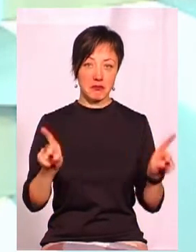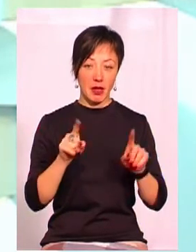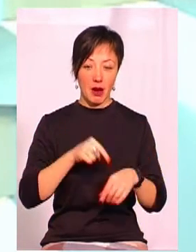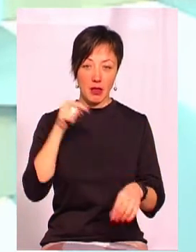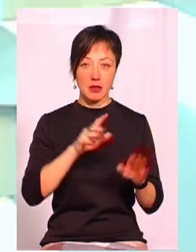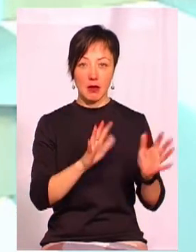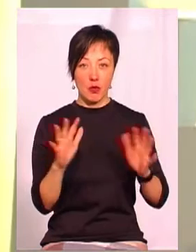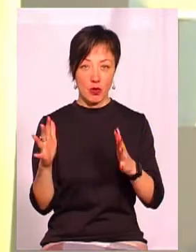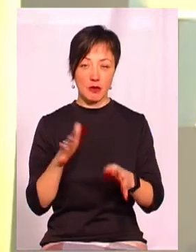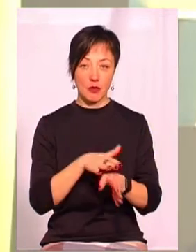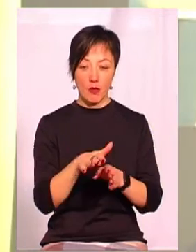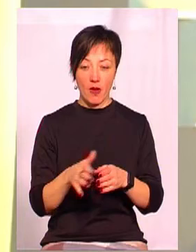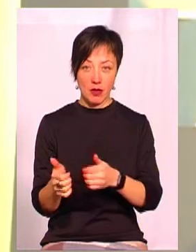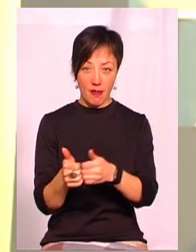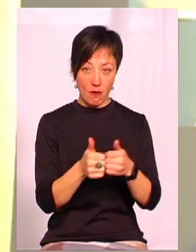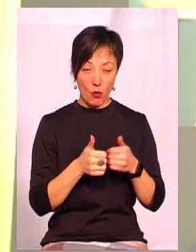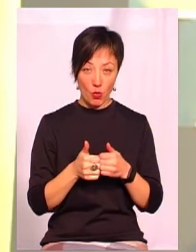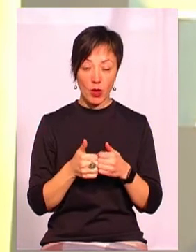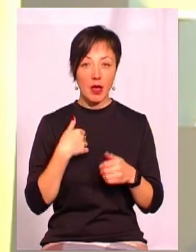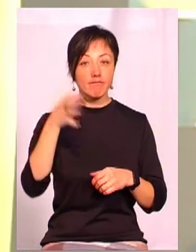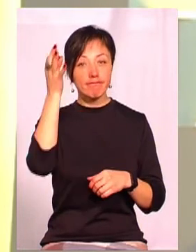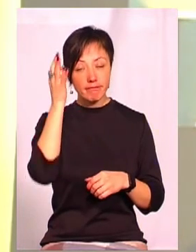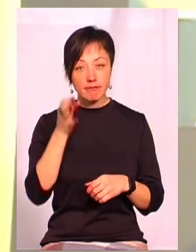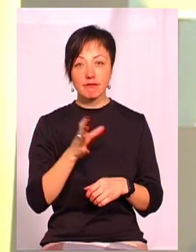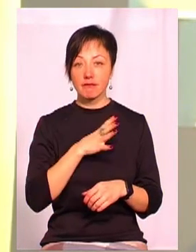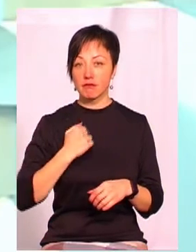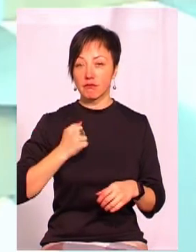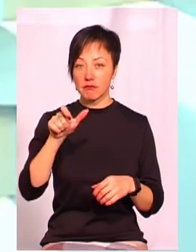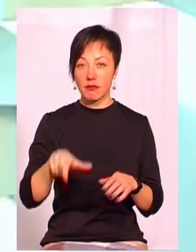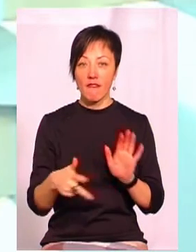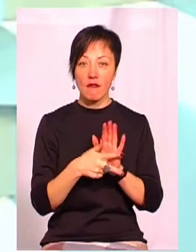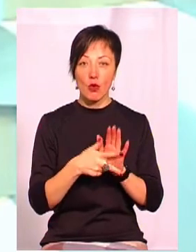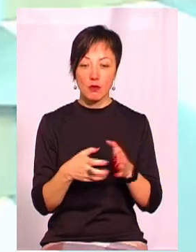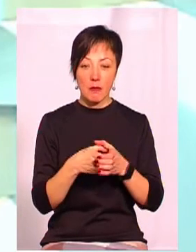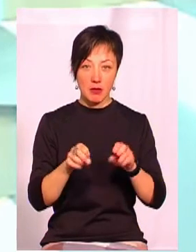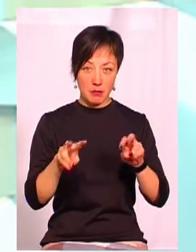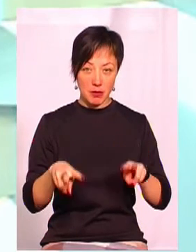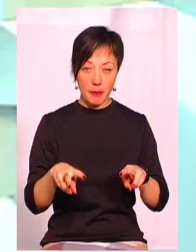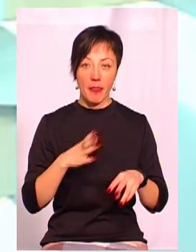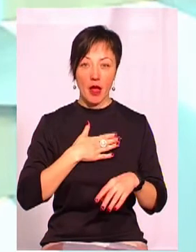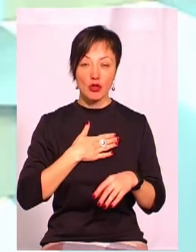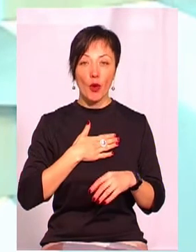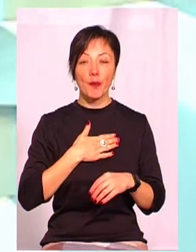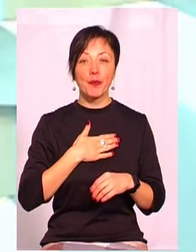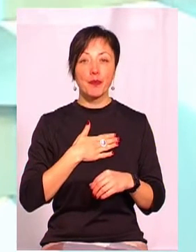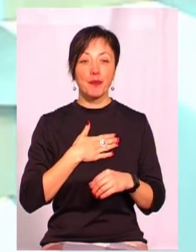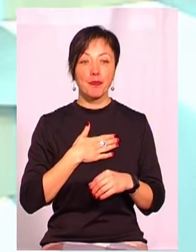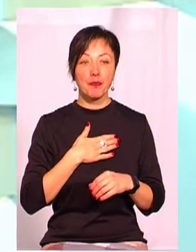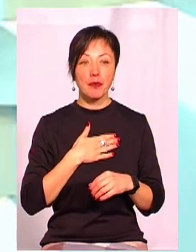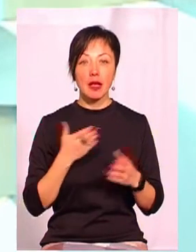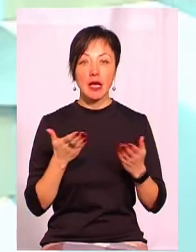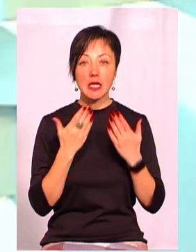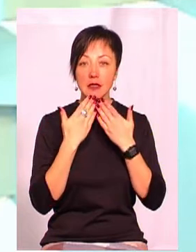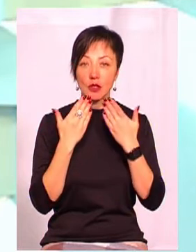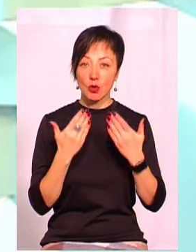на події, що відбуваються навколо. Я пригадую бійця з 8-го спецполку нашого,